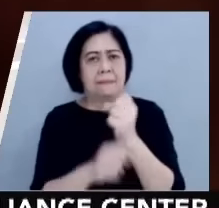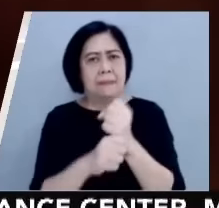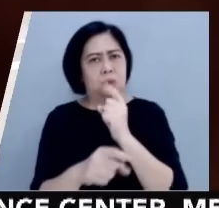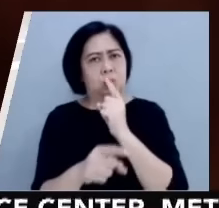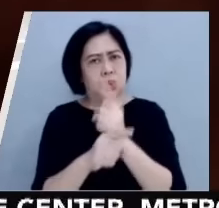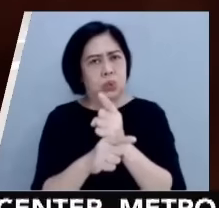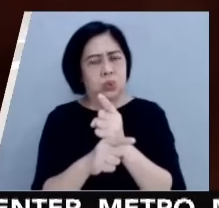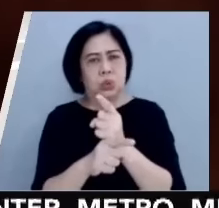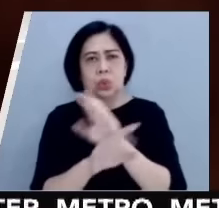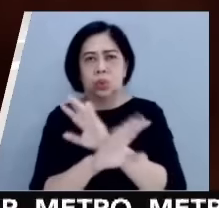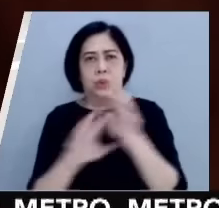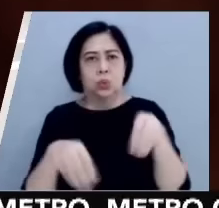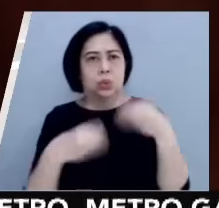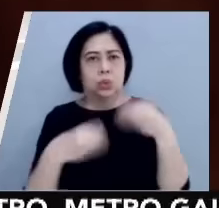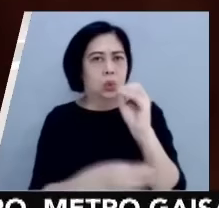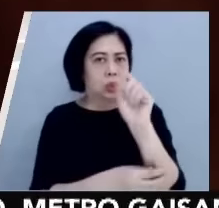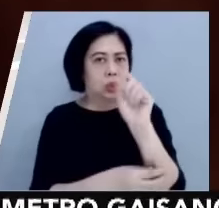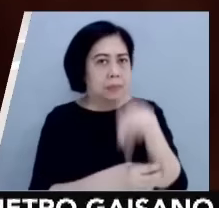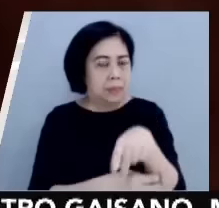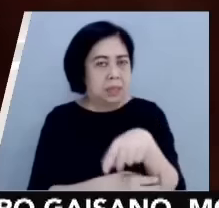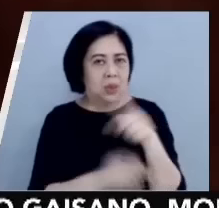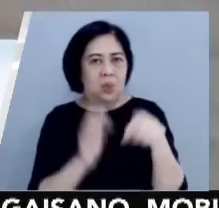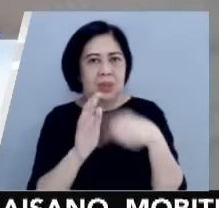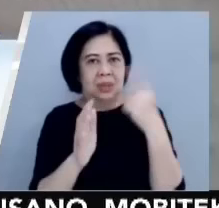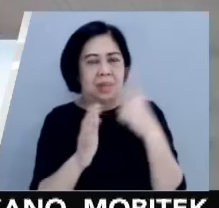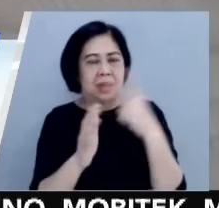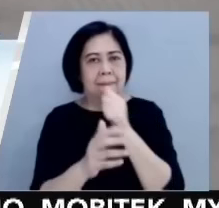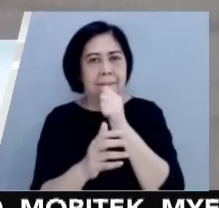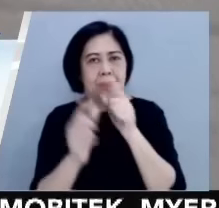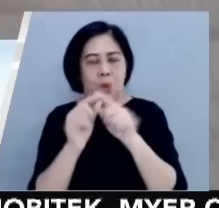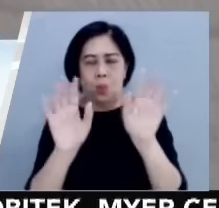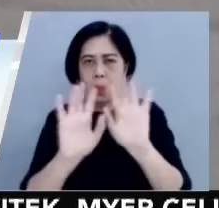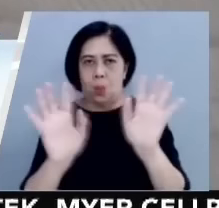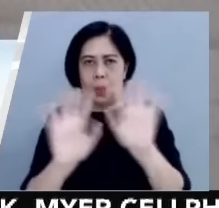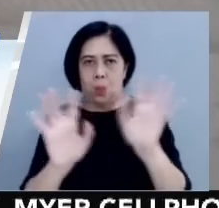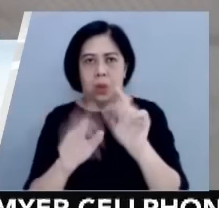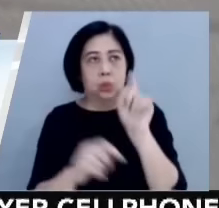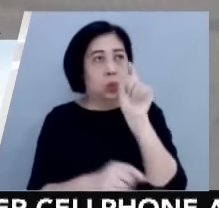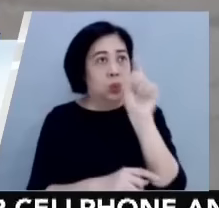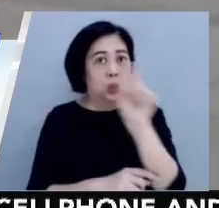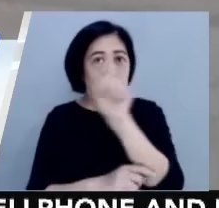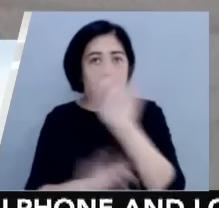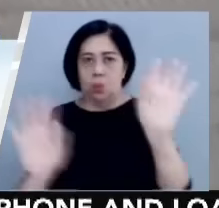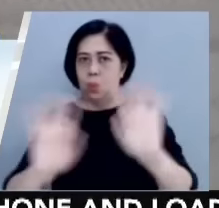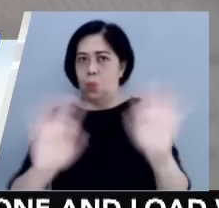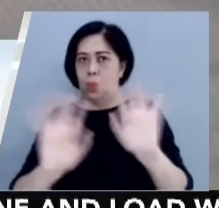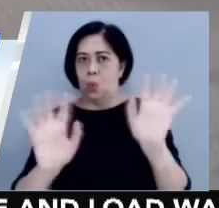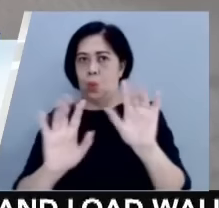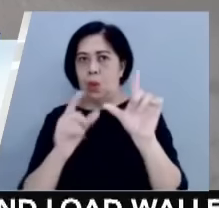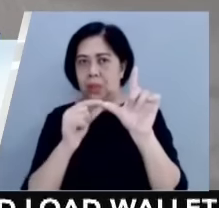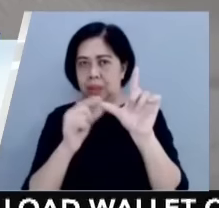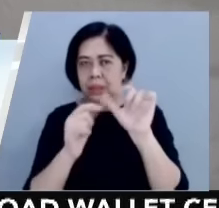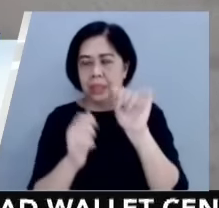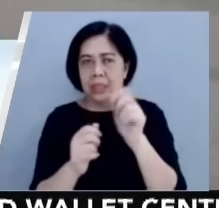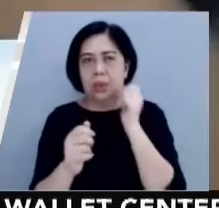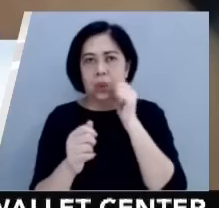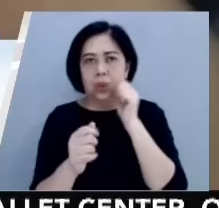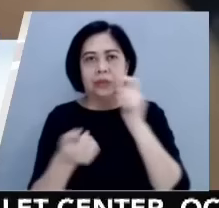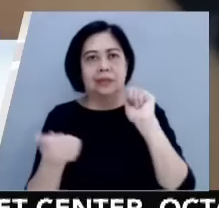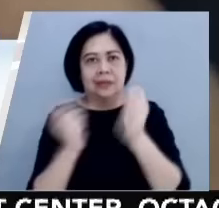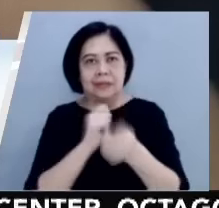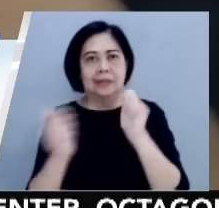ibibigay ang OTP o one-time password kahit kanino. Huwag mag-click basta-basta ng mga link. Ugaliing magpalit ng passwords